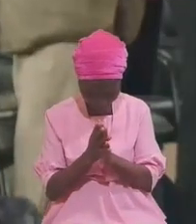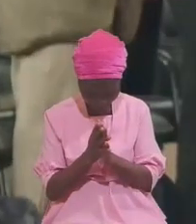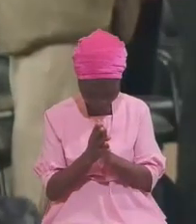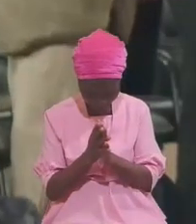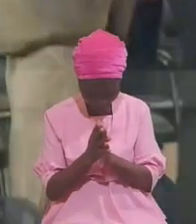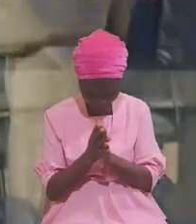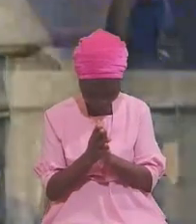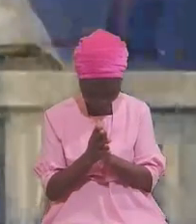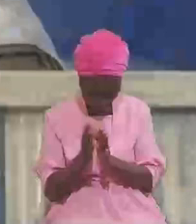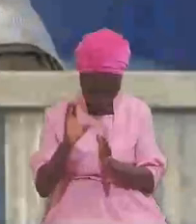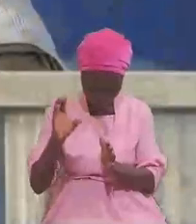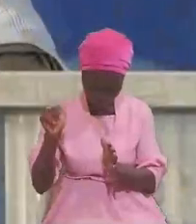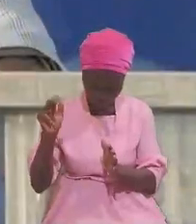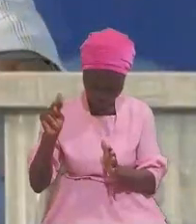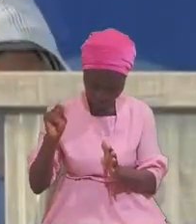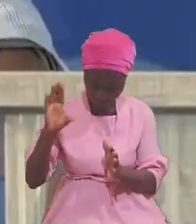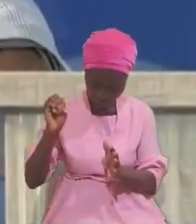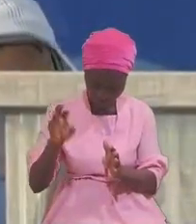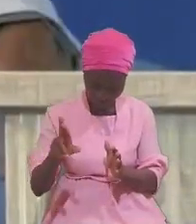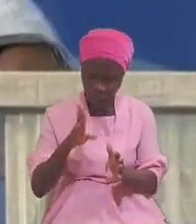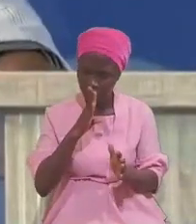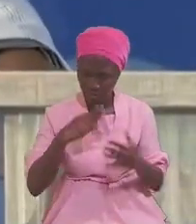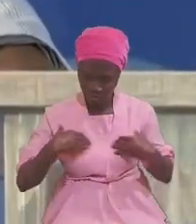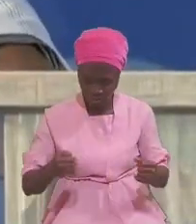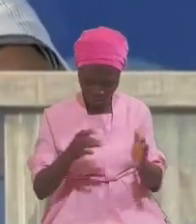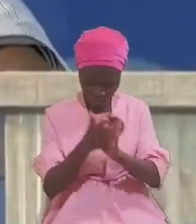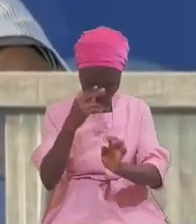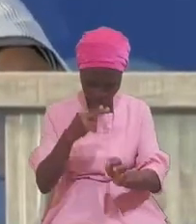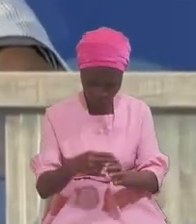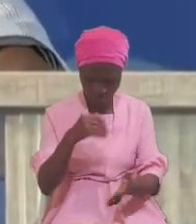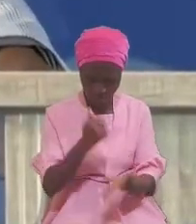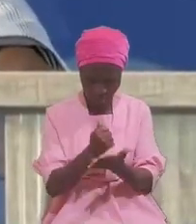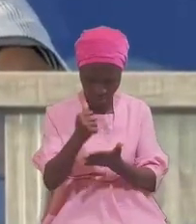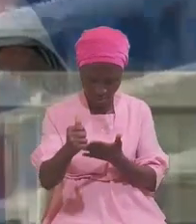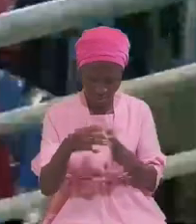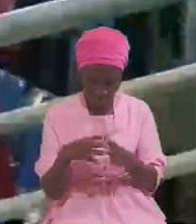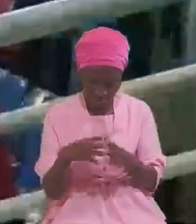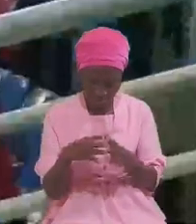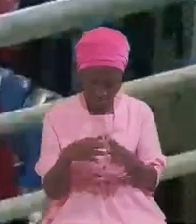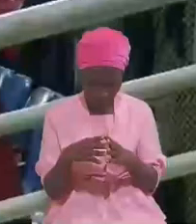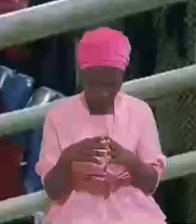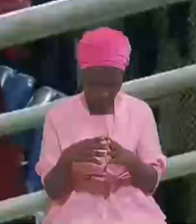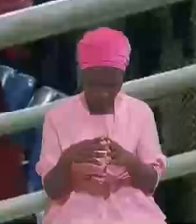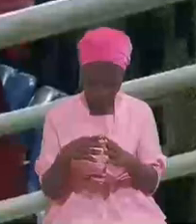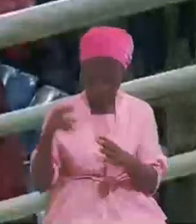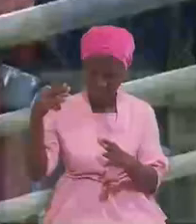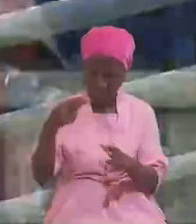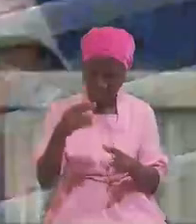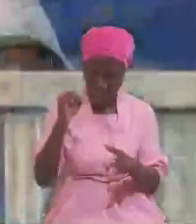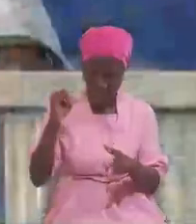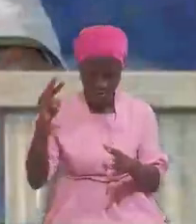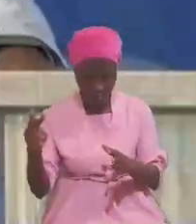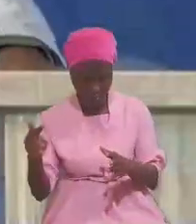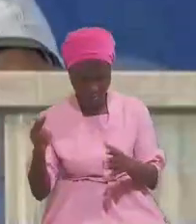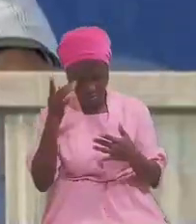Cancer, sois guéri au nom de Jésus-Christ. Le VIH et SIDA, sois guéri